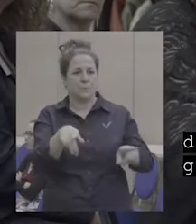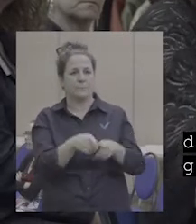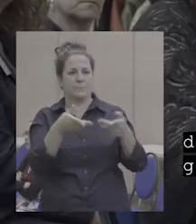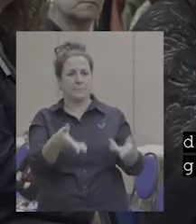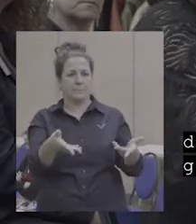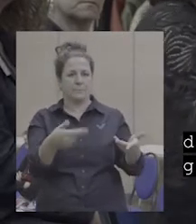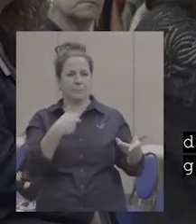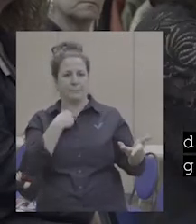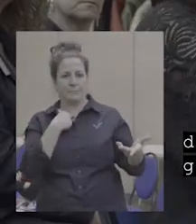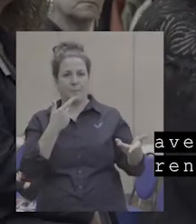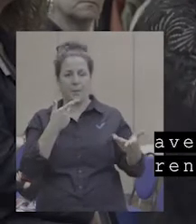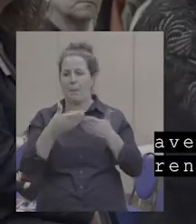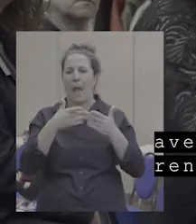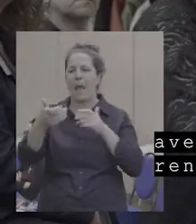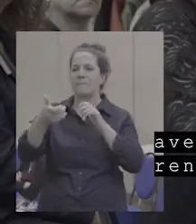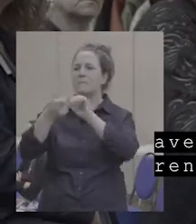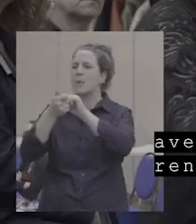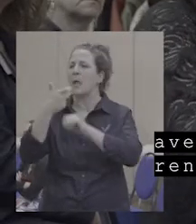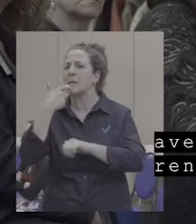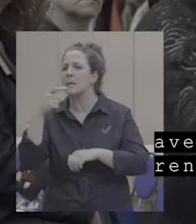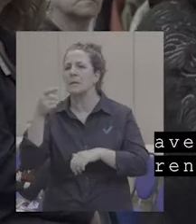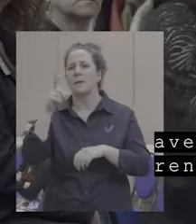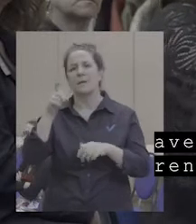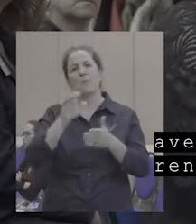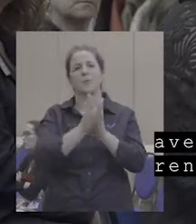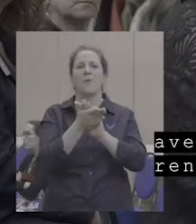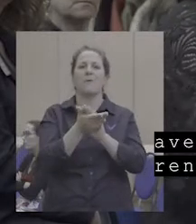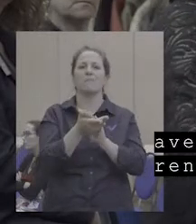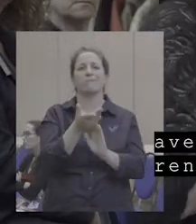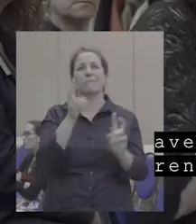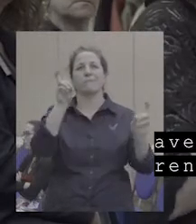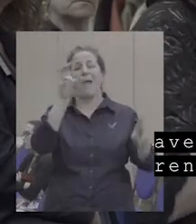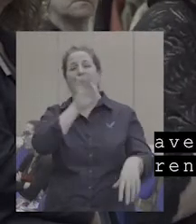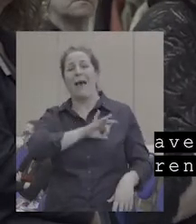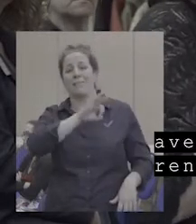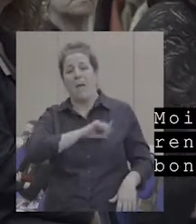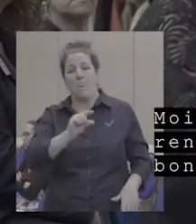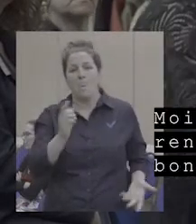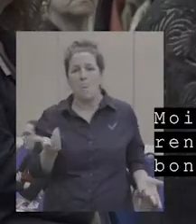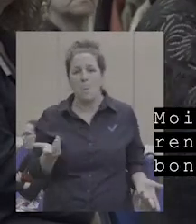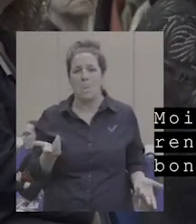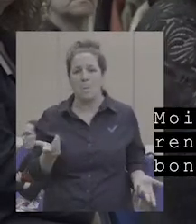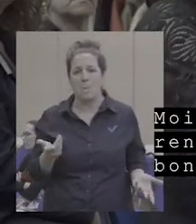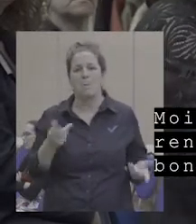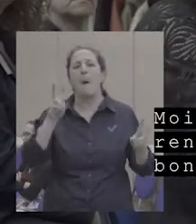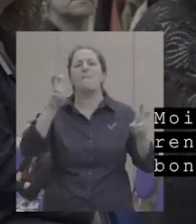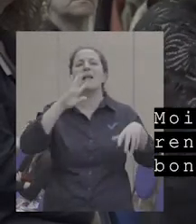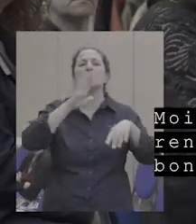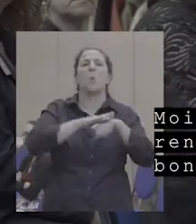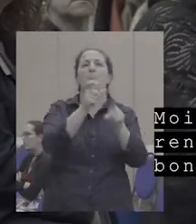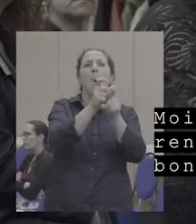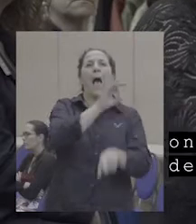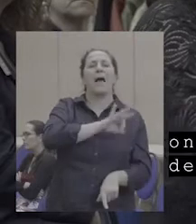situation-là, peu importe le groupe avec lequel on travaille, venir rentabiliser un peu. Moi, je parle de rentabilité,